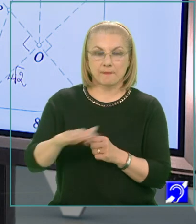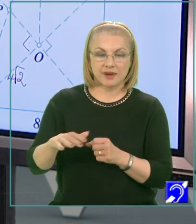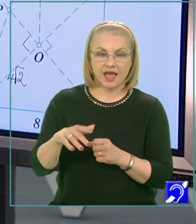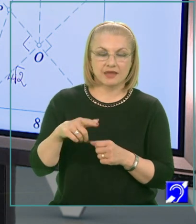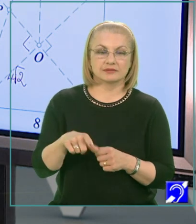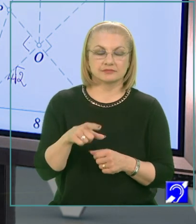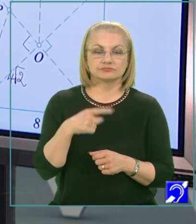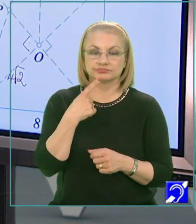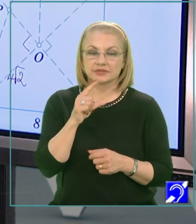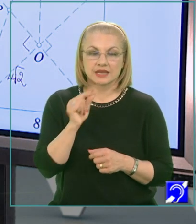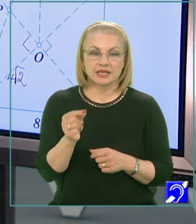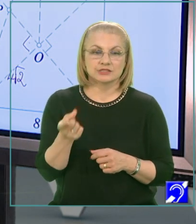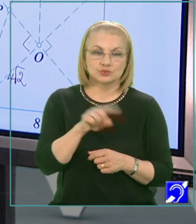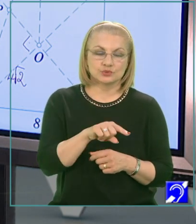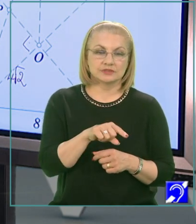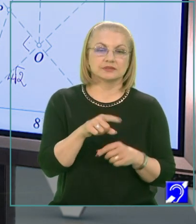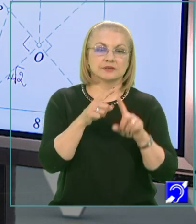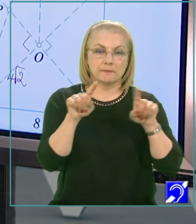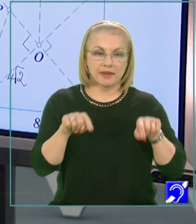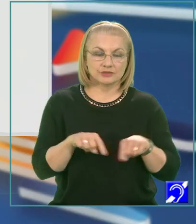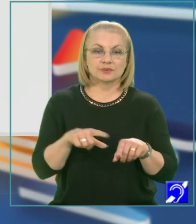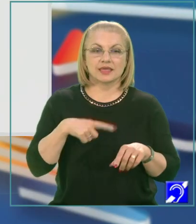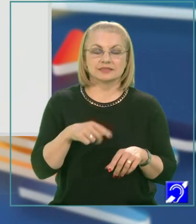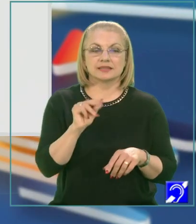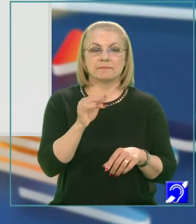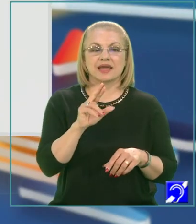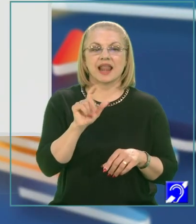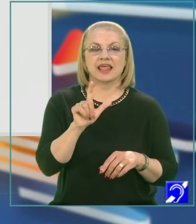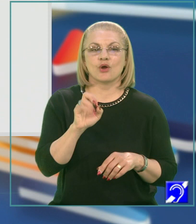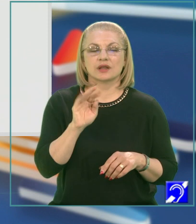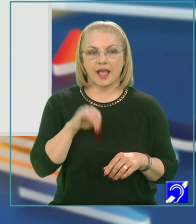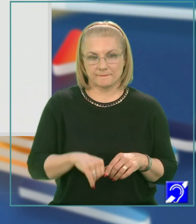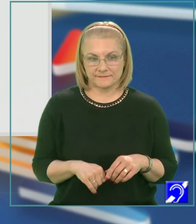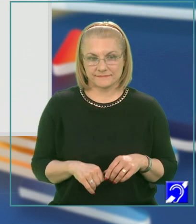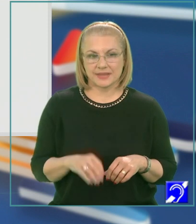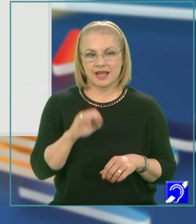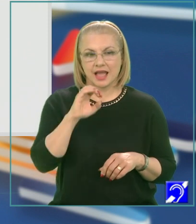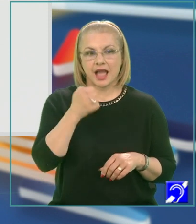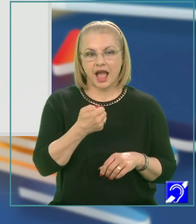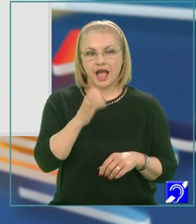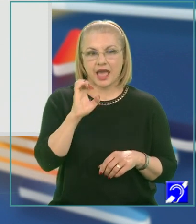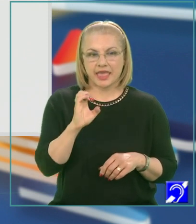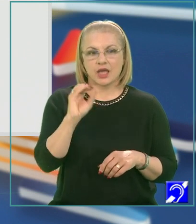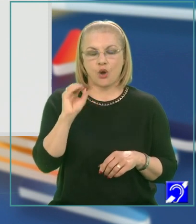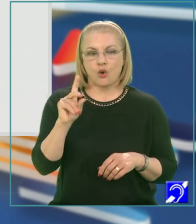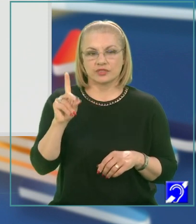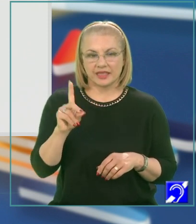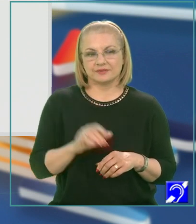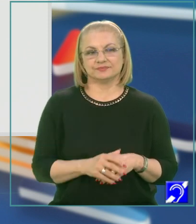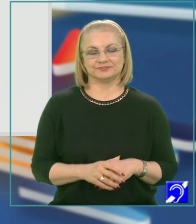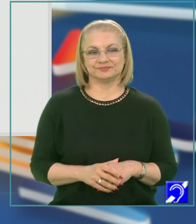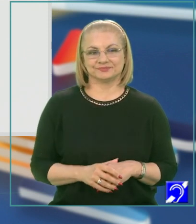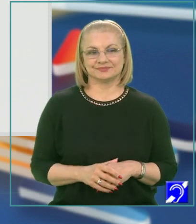că acest patru later este un paralelogram. AE-OD. AE-OD este paralelogram.